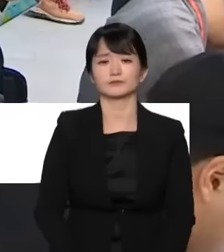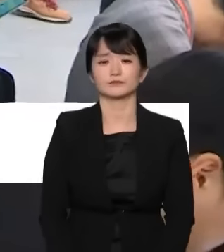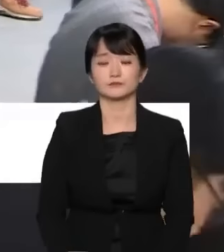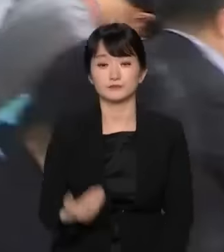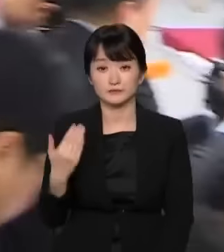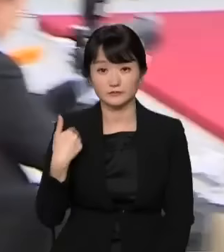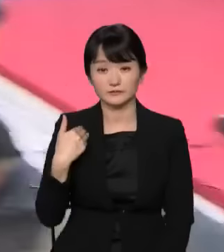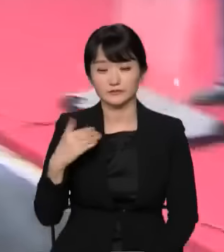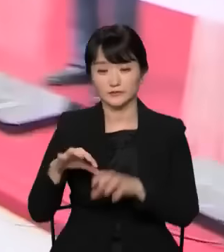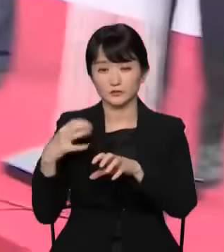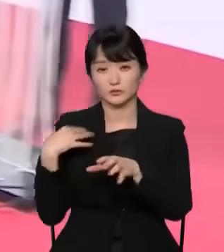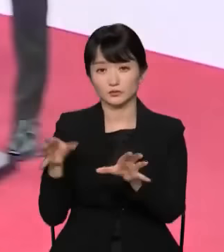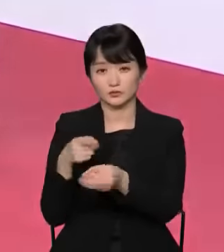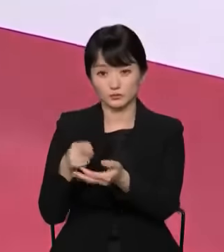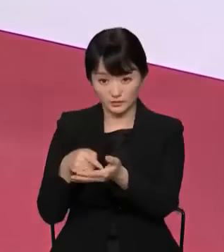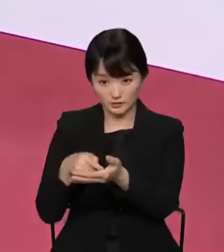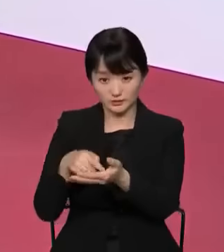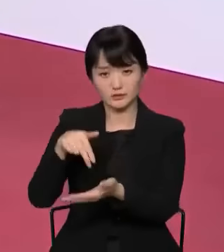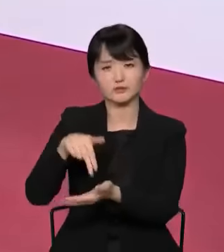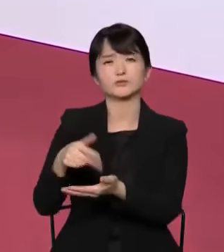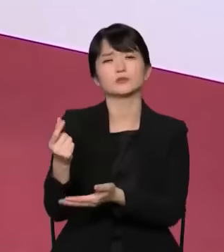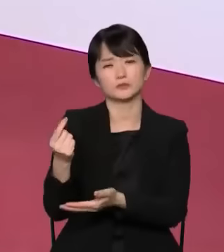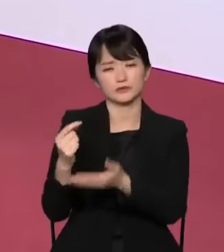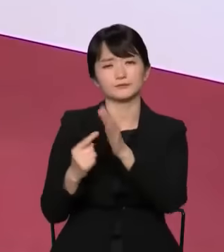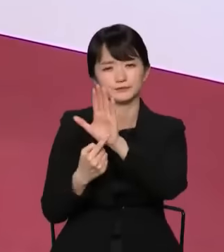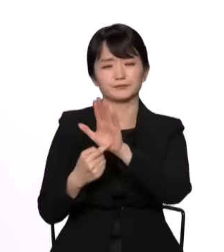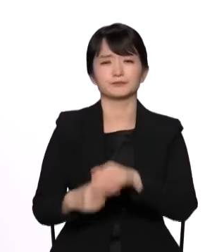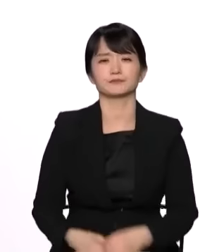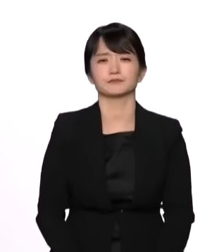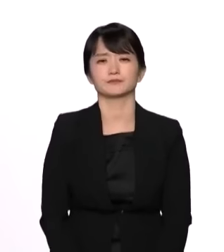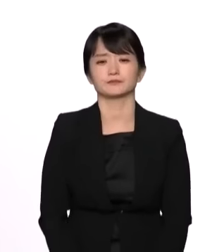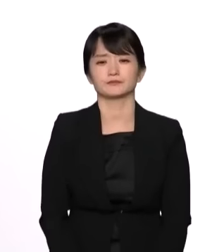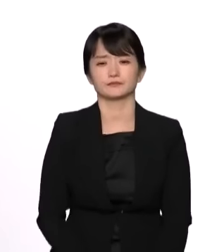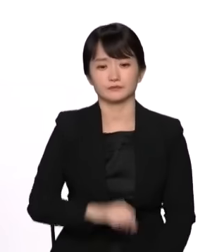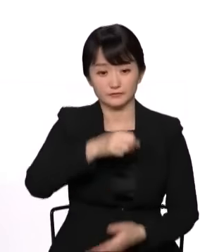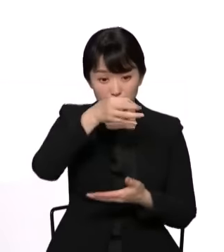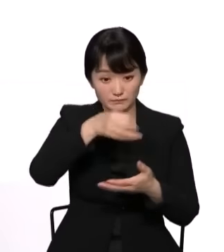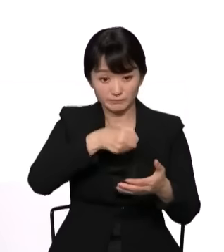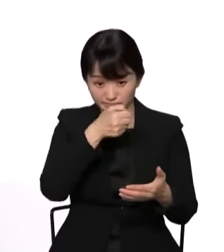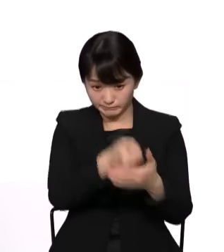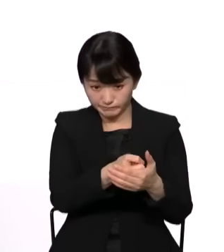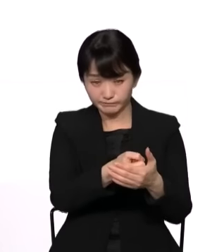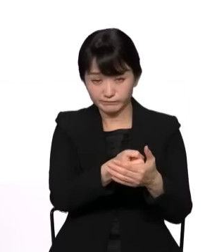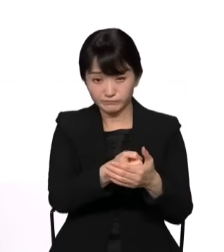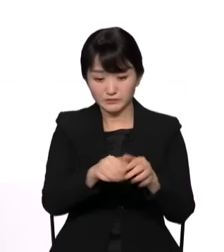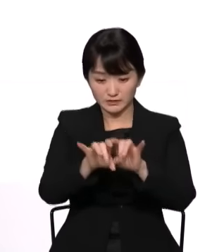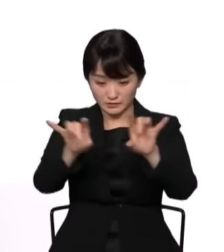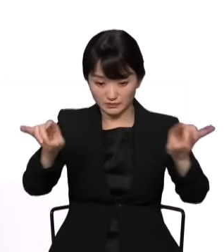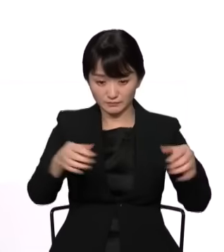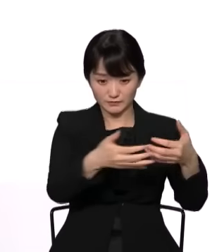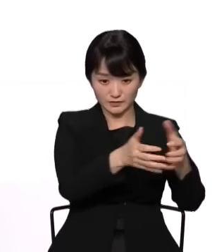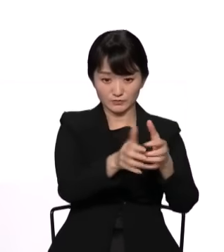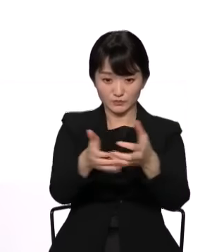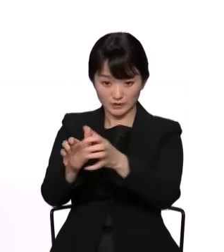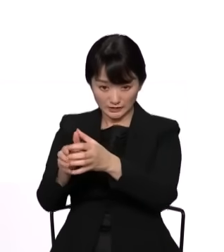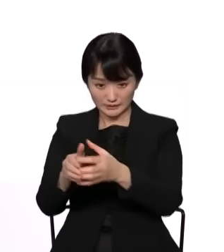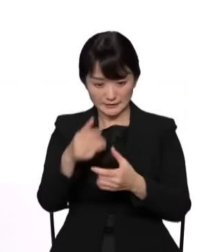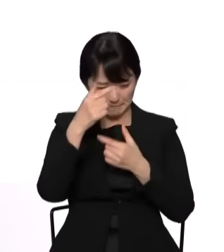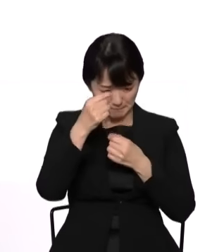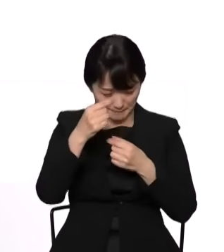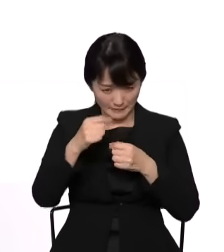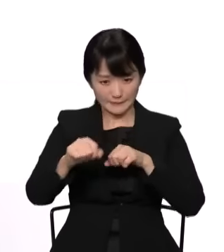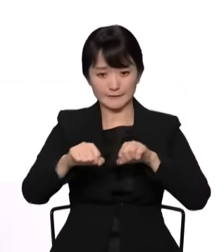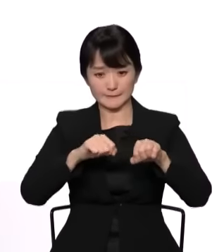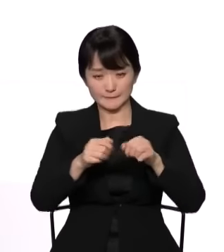앞서 한덕수 국무총리도 같은 입장을 밝혔습니다. 예산이 확정되어 각 부처가 제때